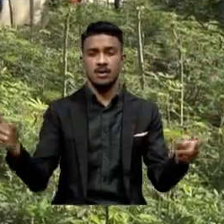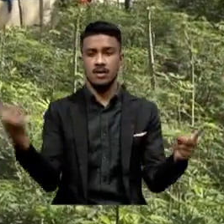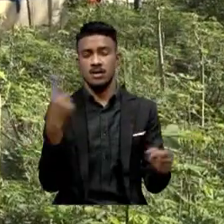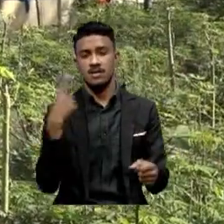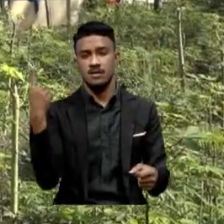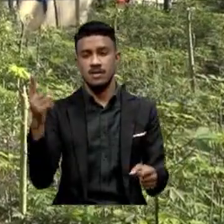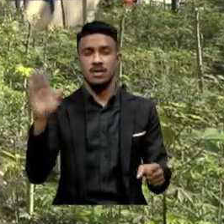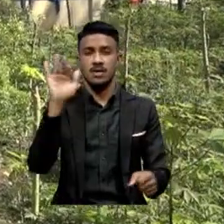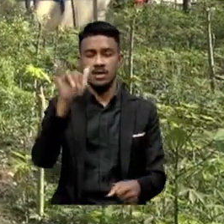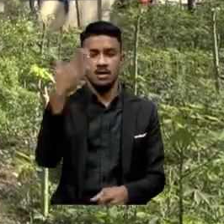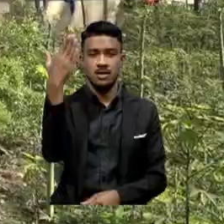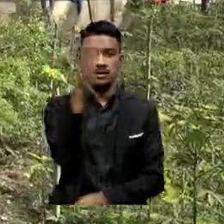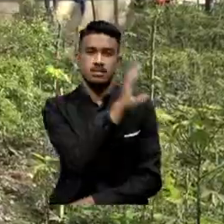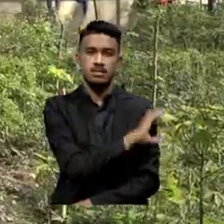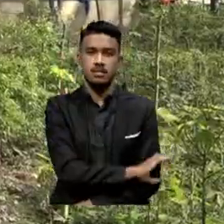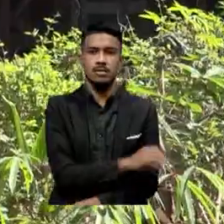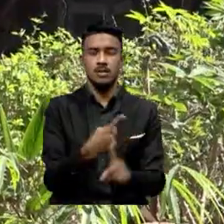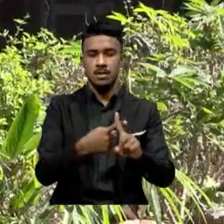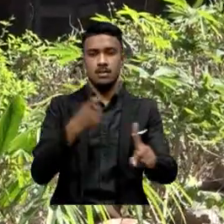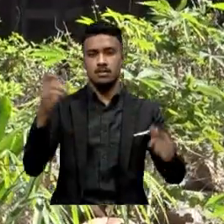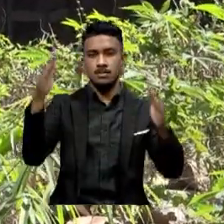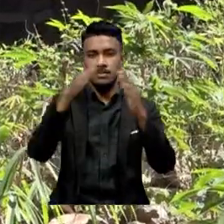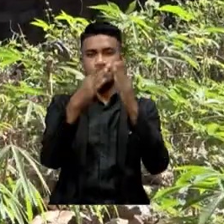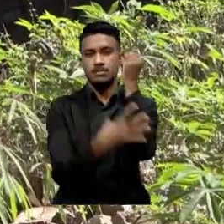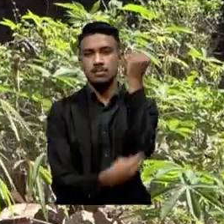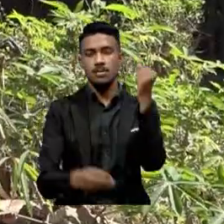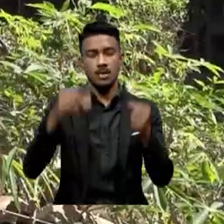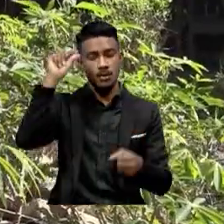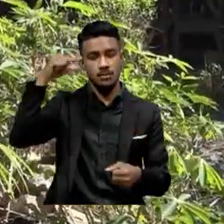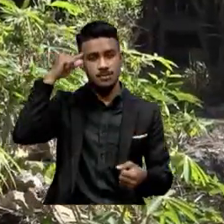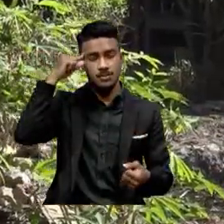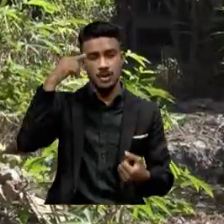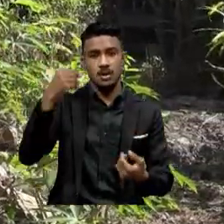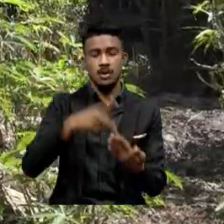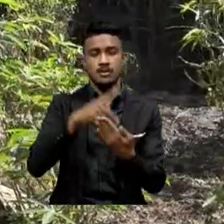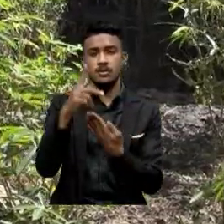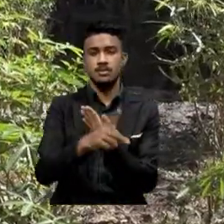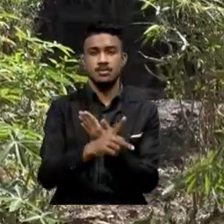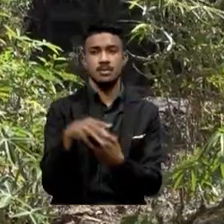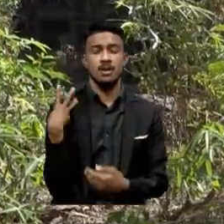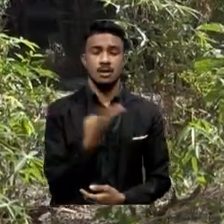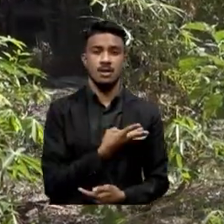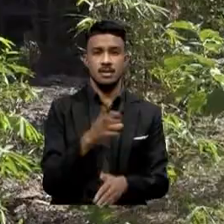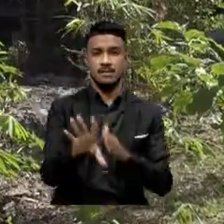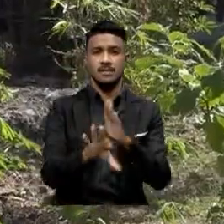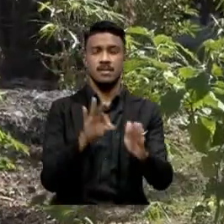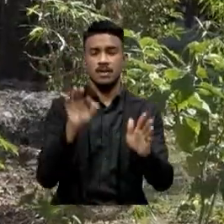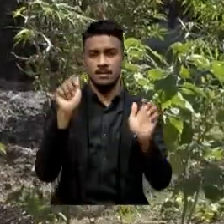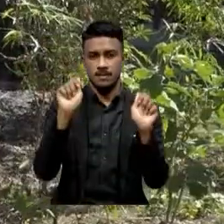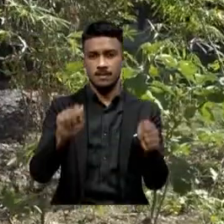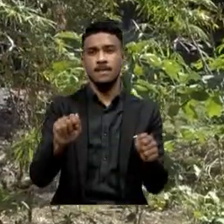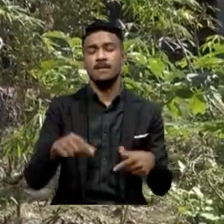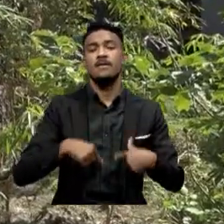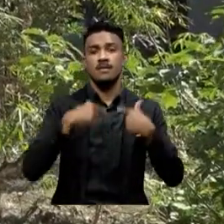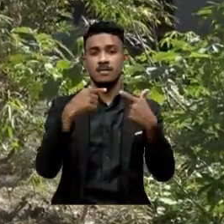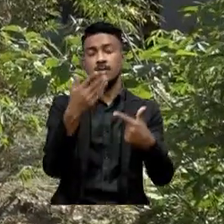ni. Ita bel fotulun liusi umak bit layak ni bima gubernur plan ni ana ni, sekarang mak ita iha hetan jata rumah entang ita bel